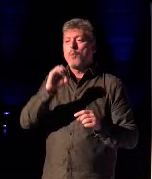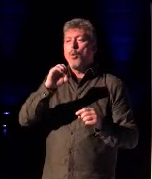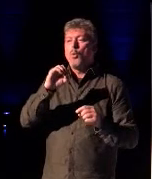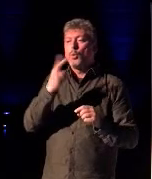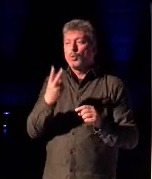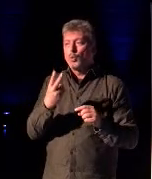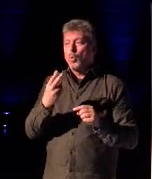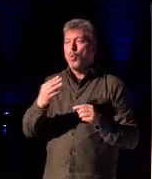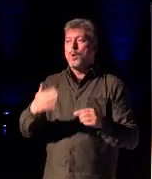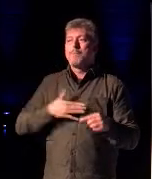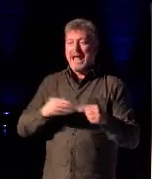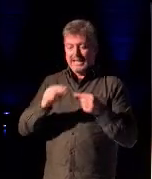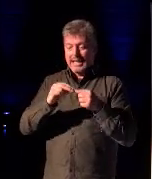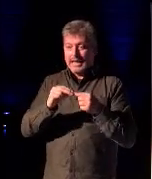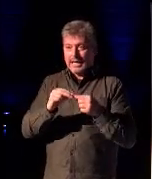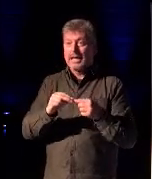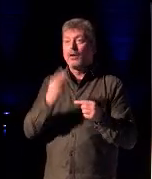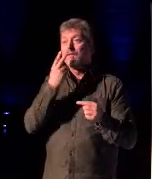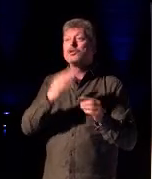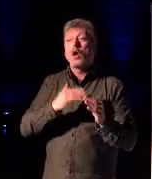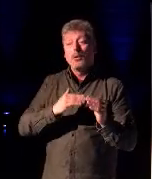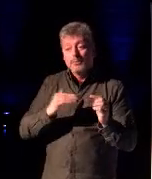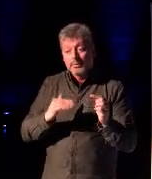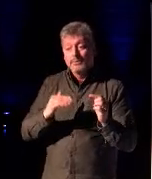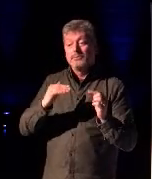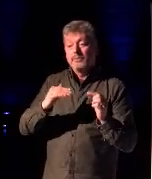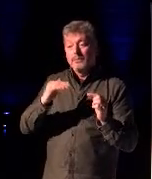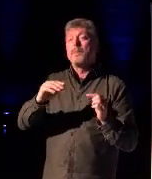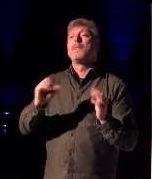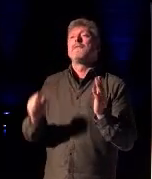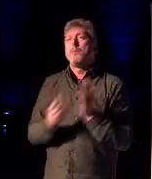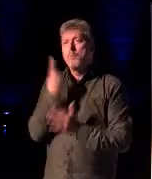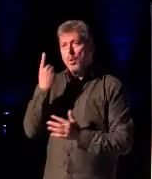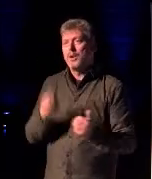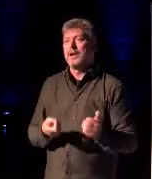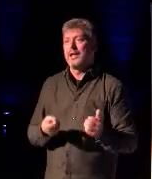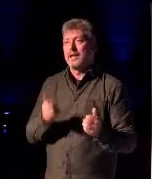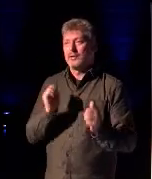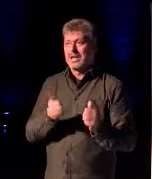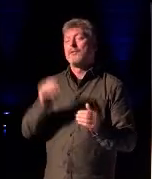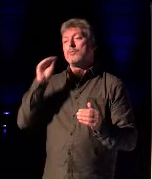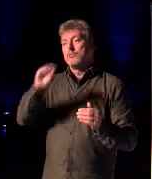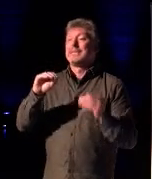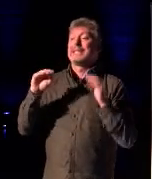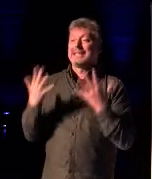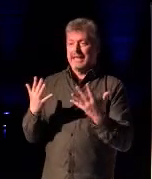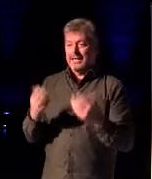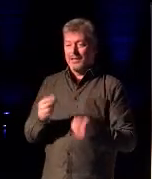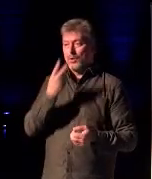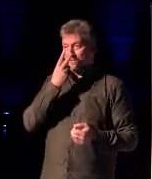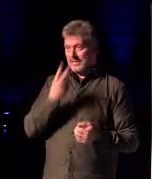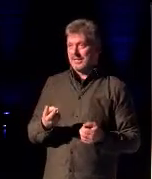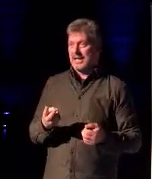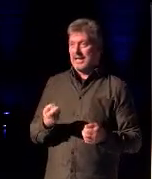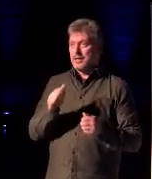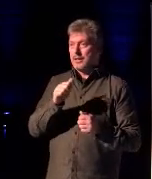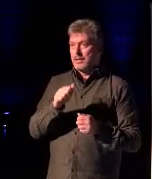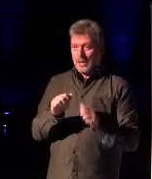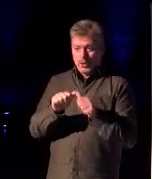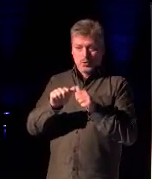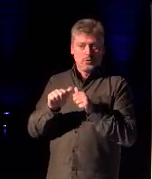otomettning, og gradvis så vi at det var mulig. Og dermed så skårte hun til 10. Og da ser dere at det en